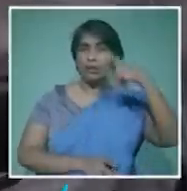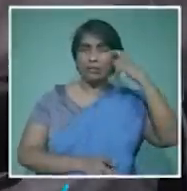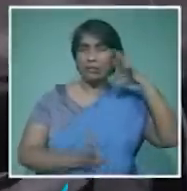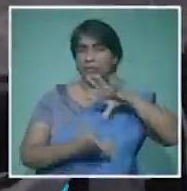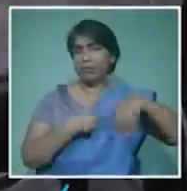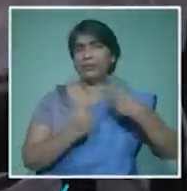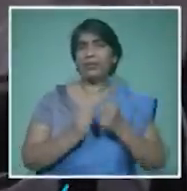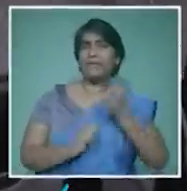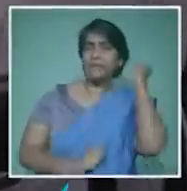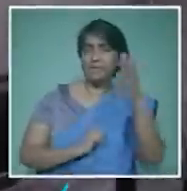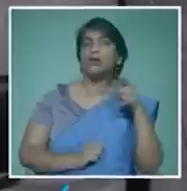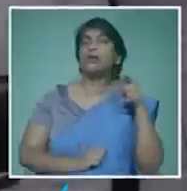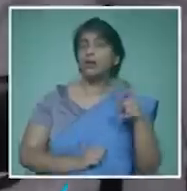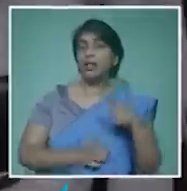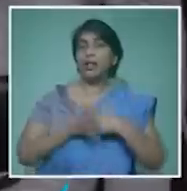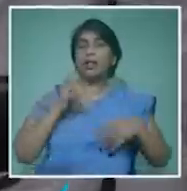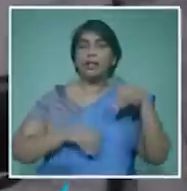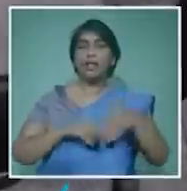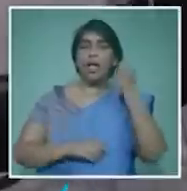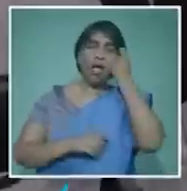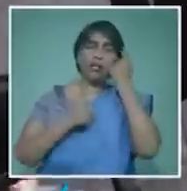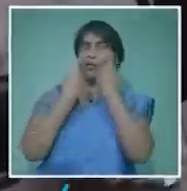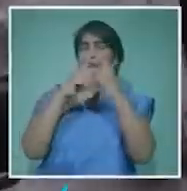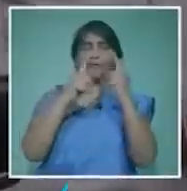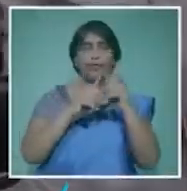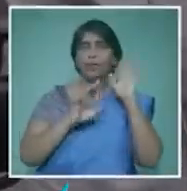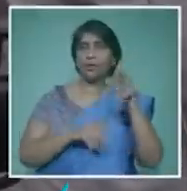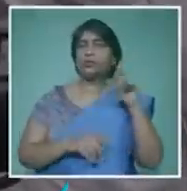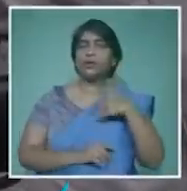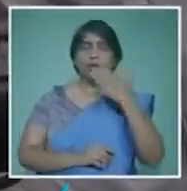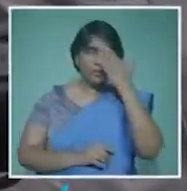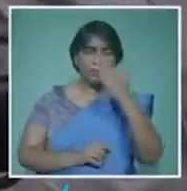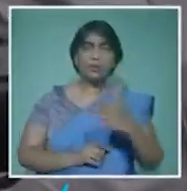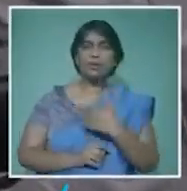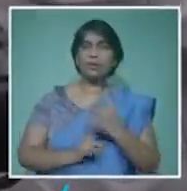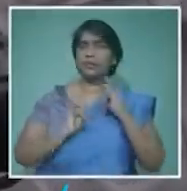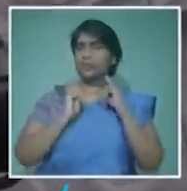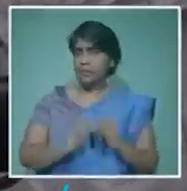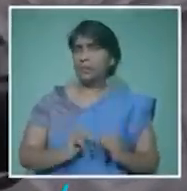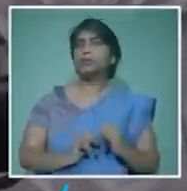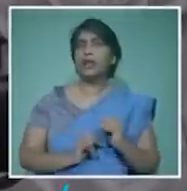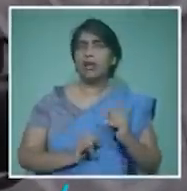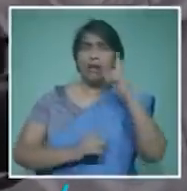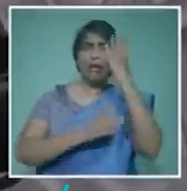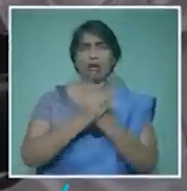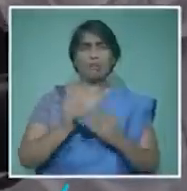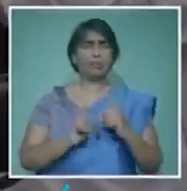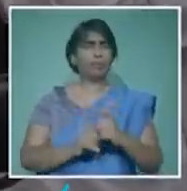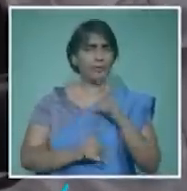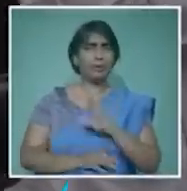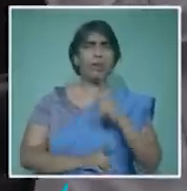විදියට පහර දෙන්න. එයාගේ දේශපාලන මත තියෙනවා වෙන වෙනම. ඒ නිසා කරුණා කරලා මේ රැඩිකල් අනාගමිකයෝ ඉන්න පුළුවන්.